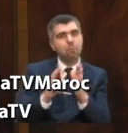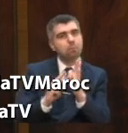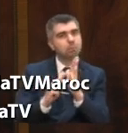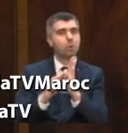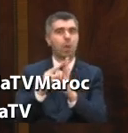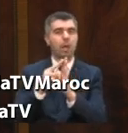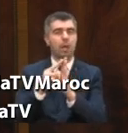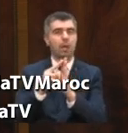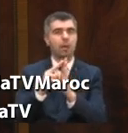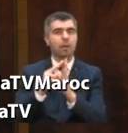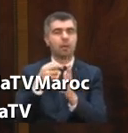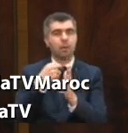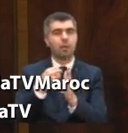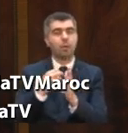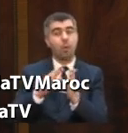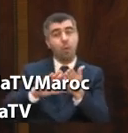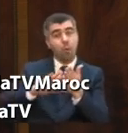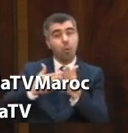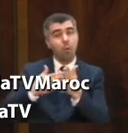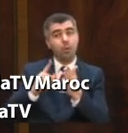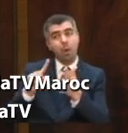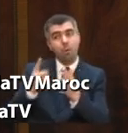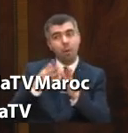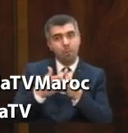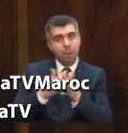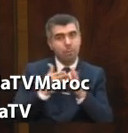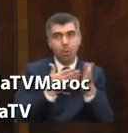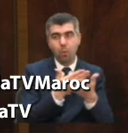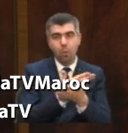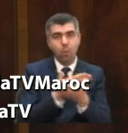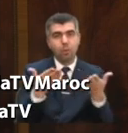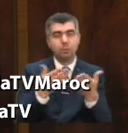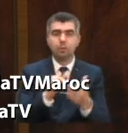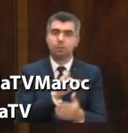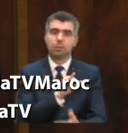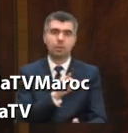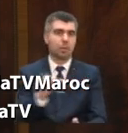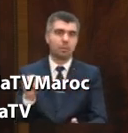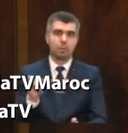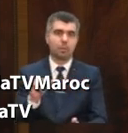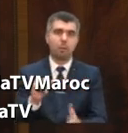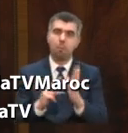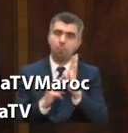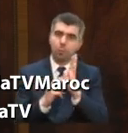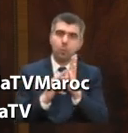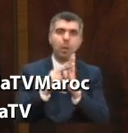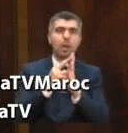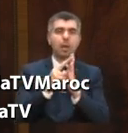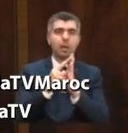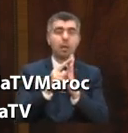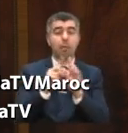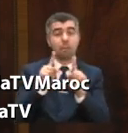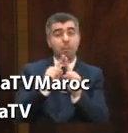لن تؤثر على الأولوية الكبيرة التي أو المنهجية الكبيرة التي اشتغلنا بها في هذه الأزمة منذ البداية، لأن